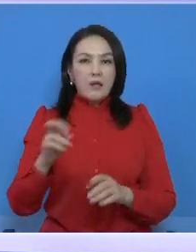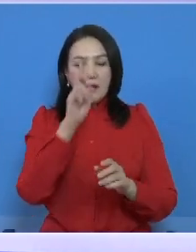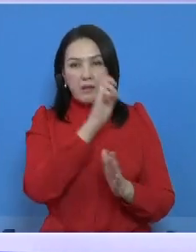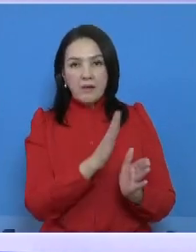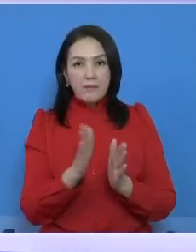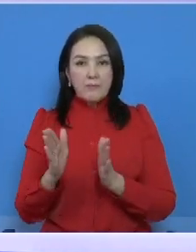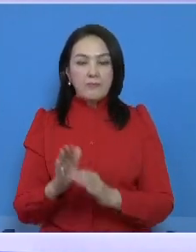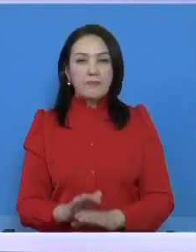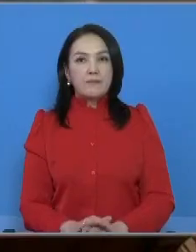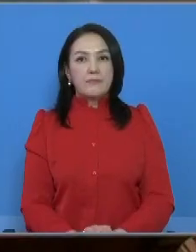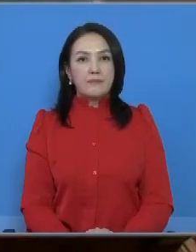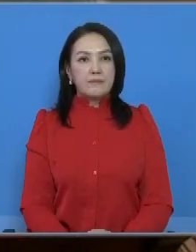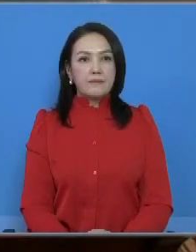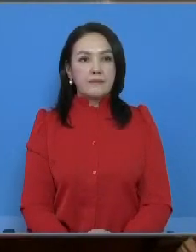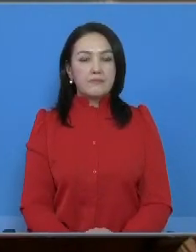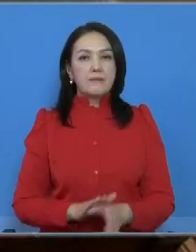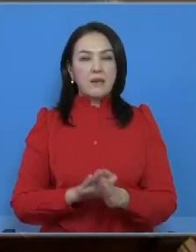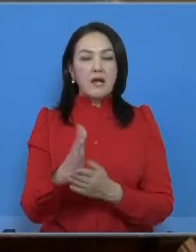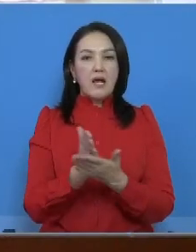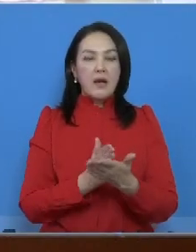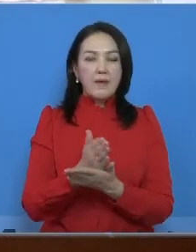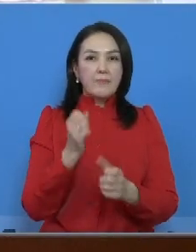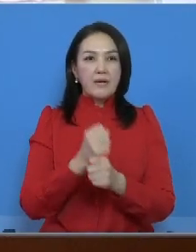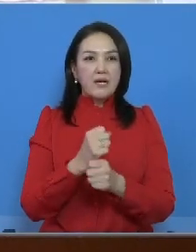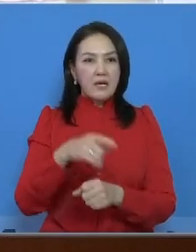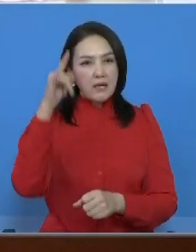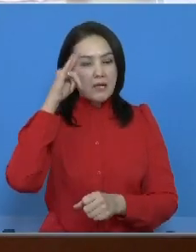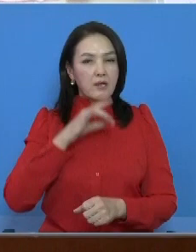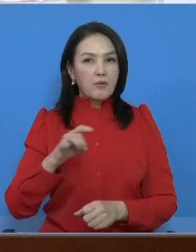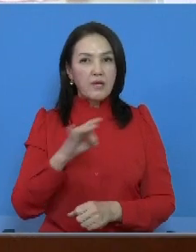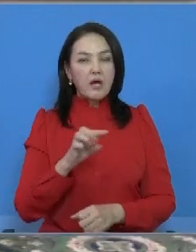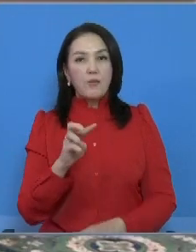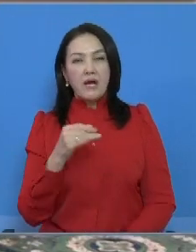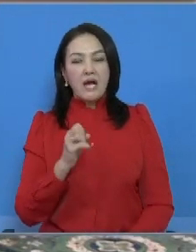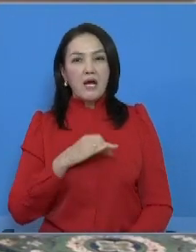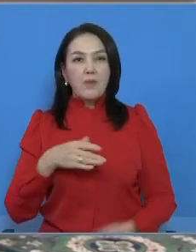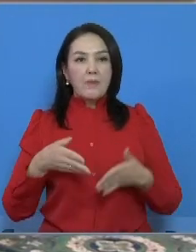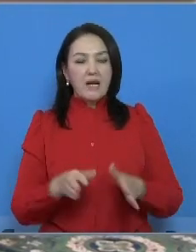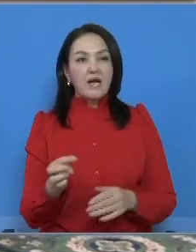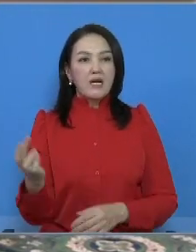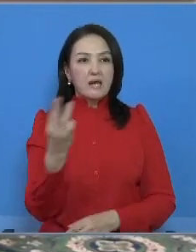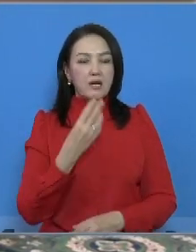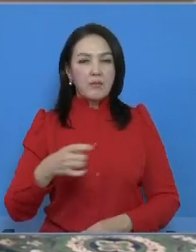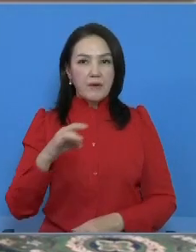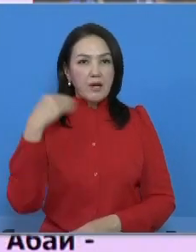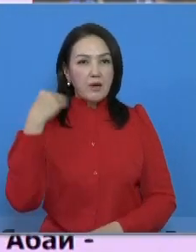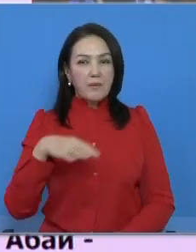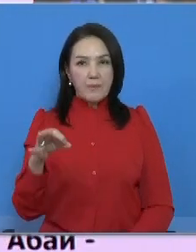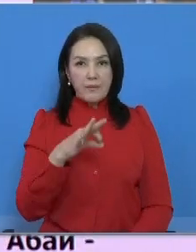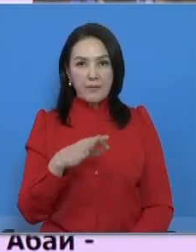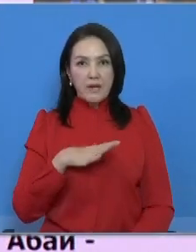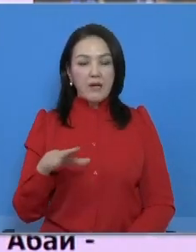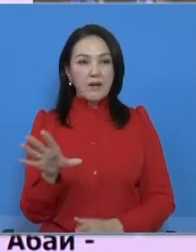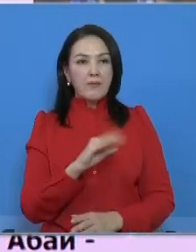библиотеке заслуженный деятеля Республики Казахстан бибигульмангазина уроженка шалкарского района Актюбинской области